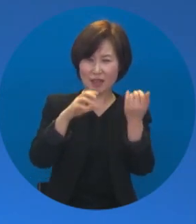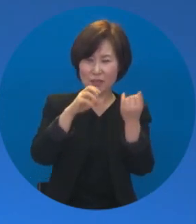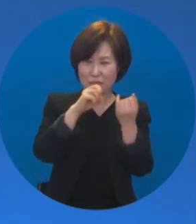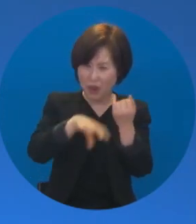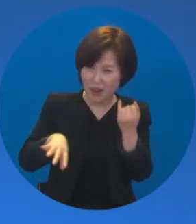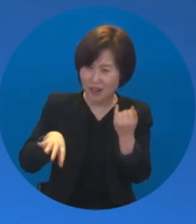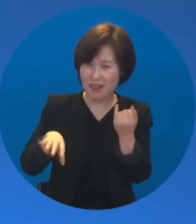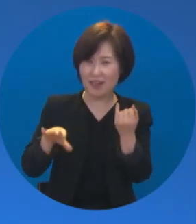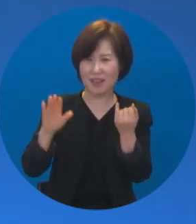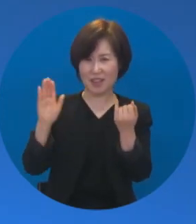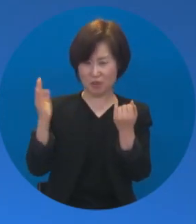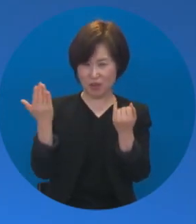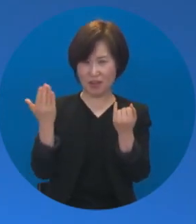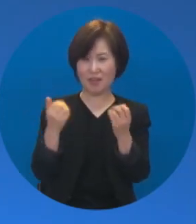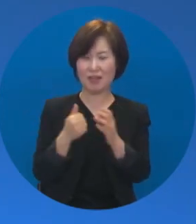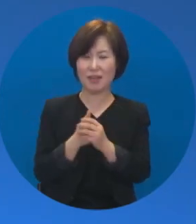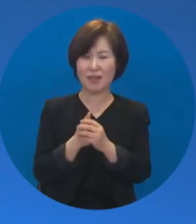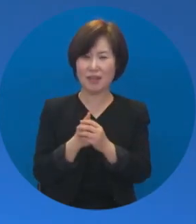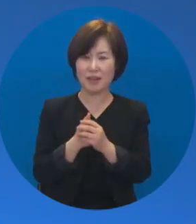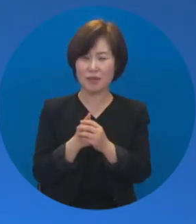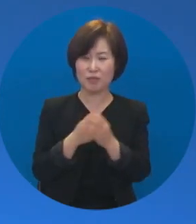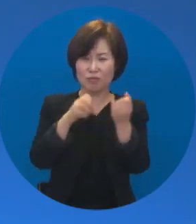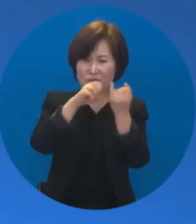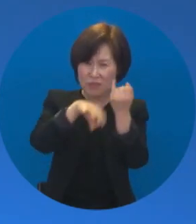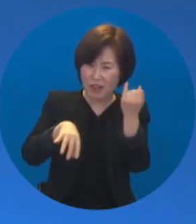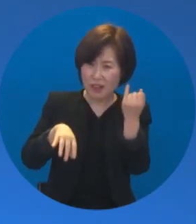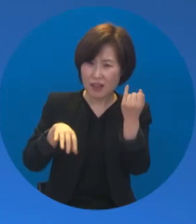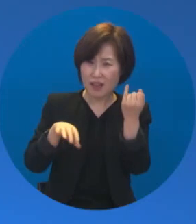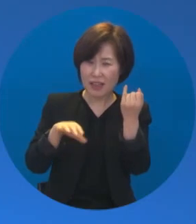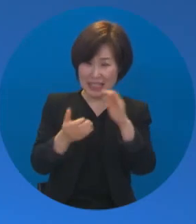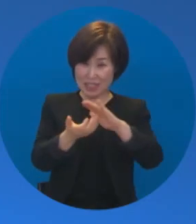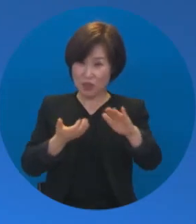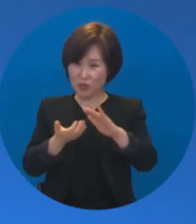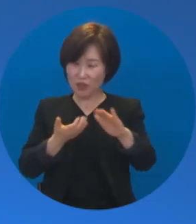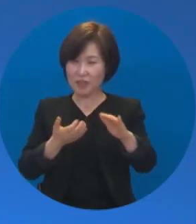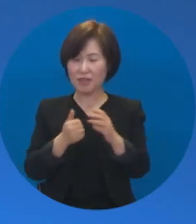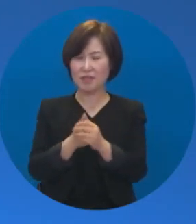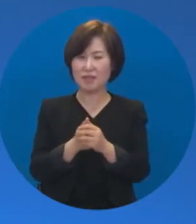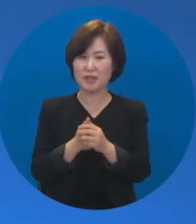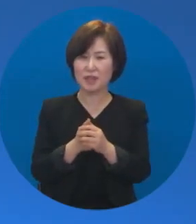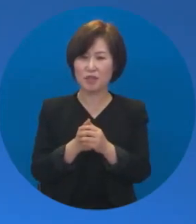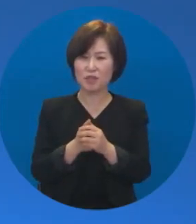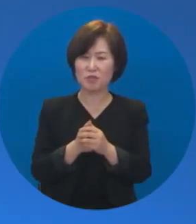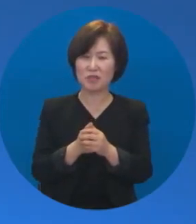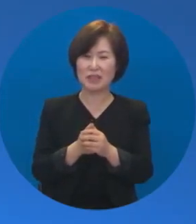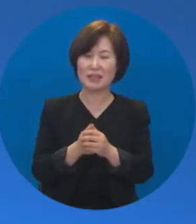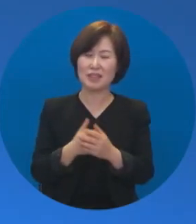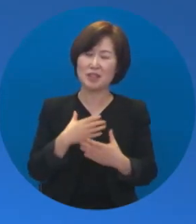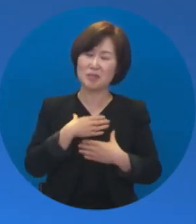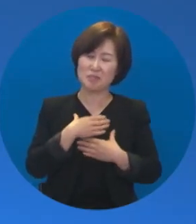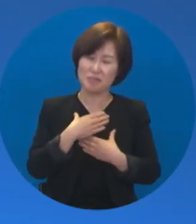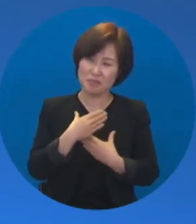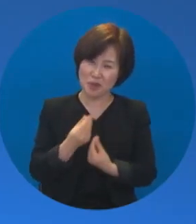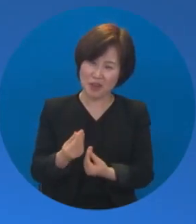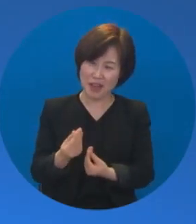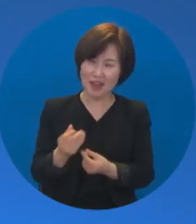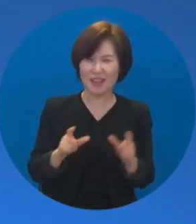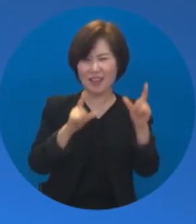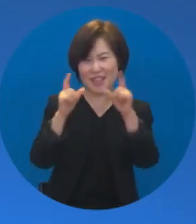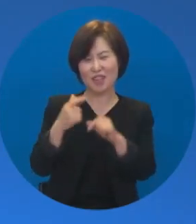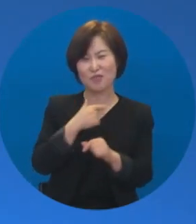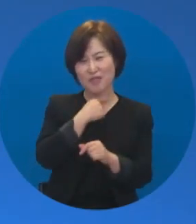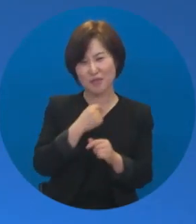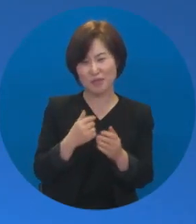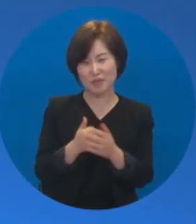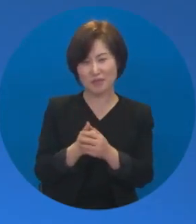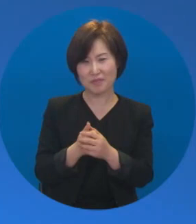하나님, 제가 둘째 아이를 유산하기 전에 조금 넓은 길로 가고 싶어 했었거든요. 좀 새로운 거